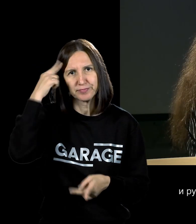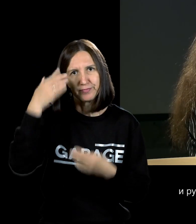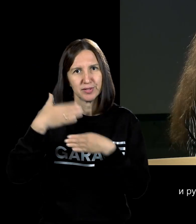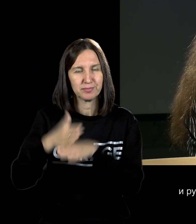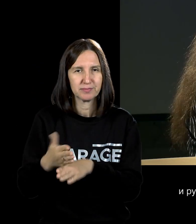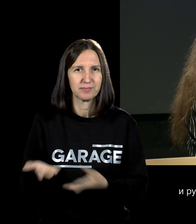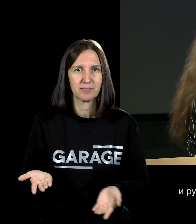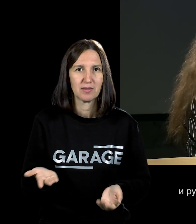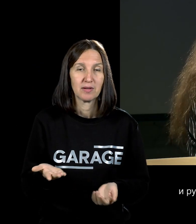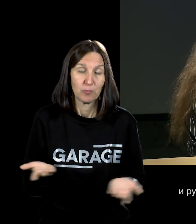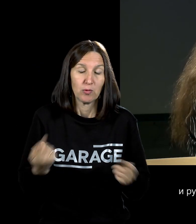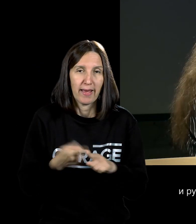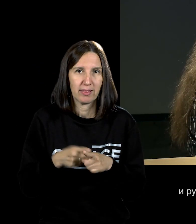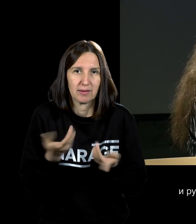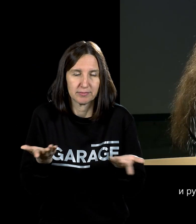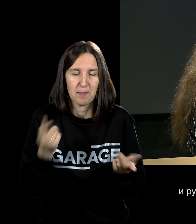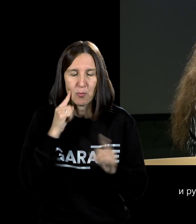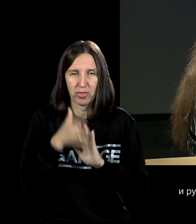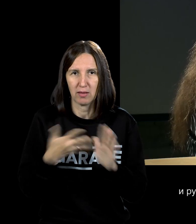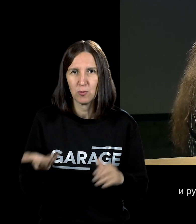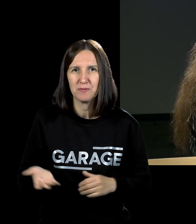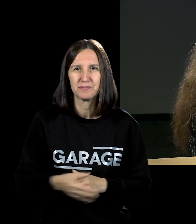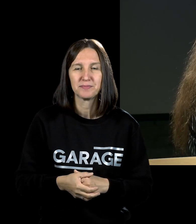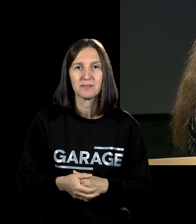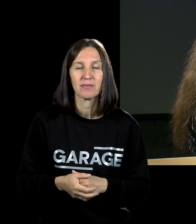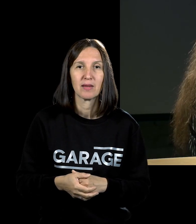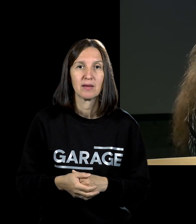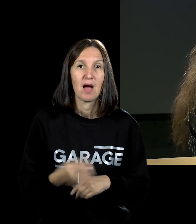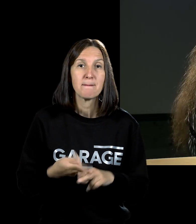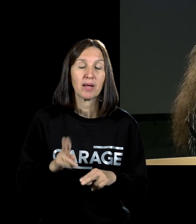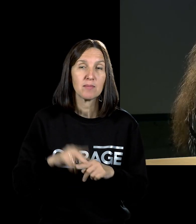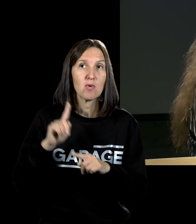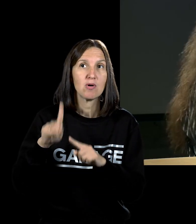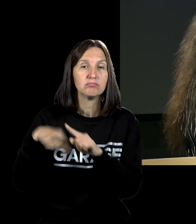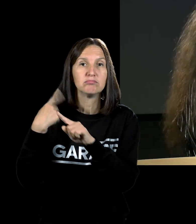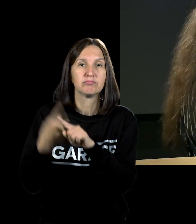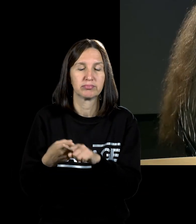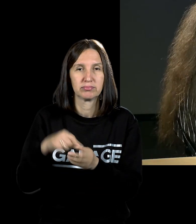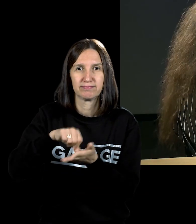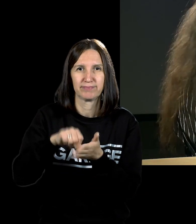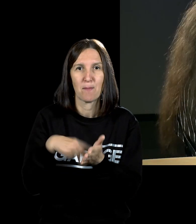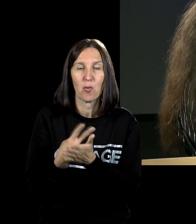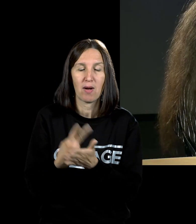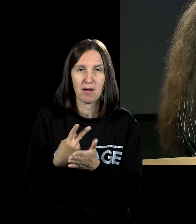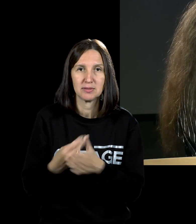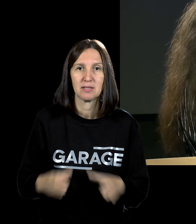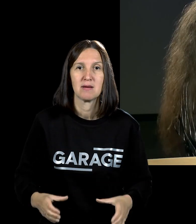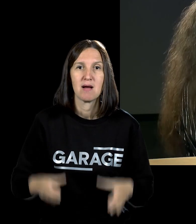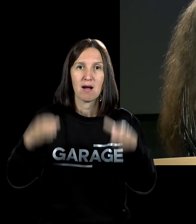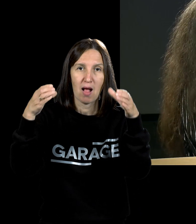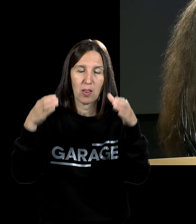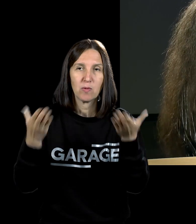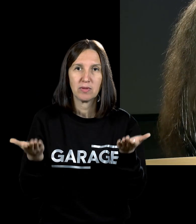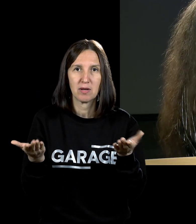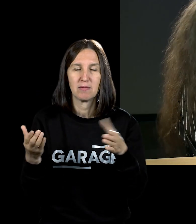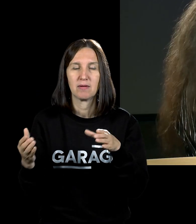что-то произошло, то, что должно происходить в таком случае. Поэтому при следующем показе колонну ее как-то